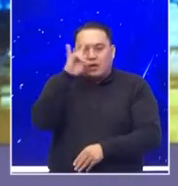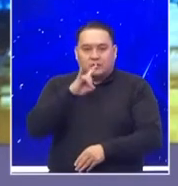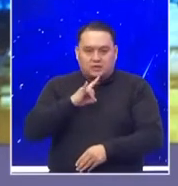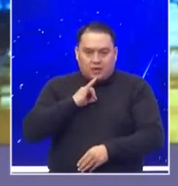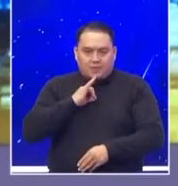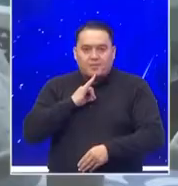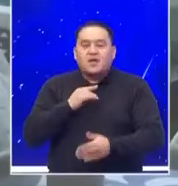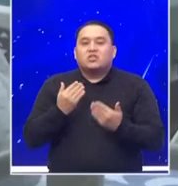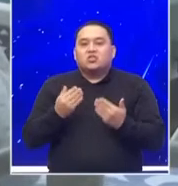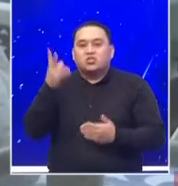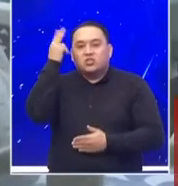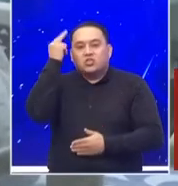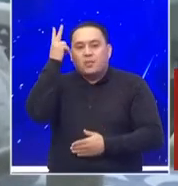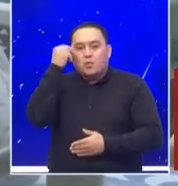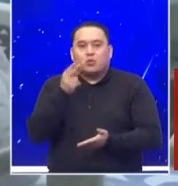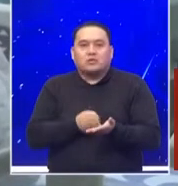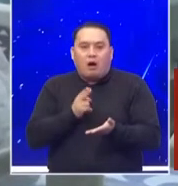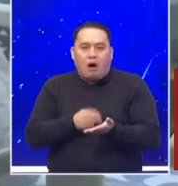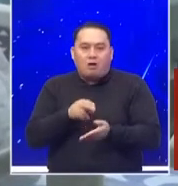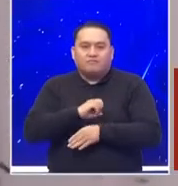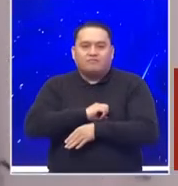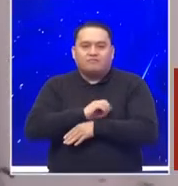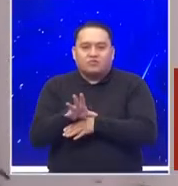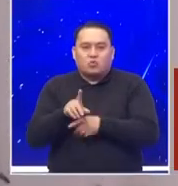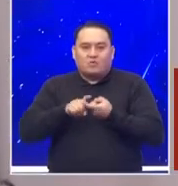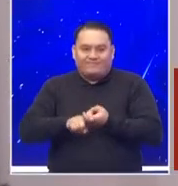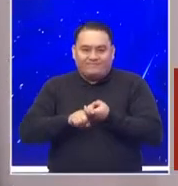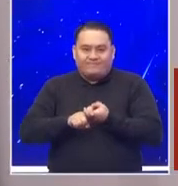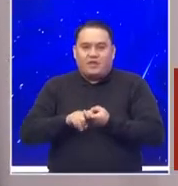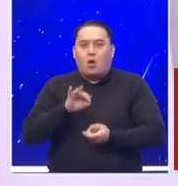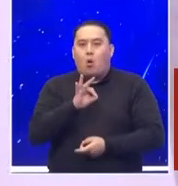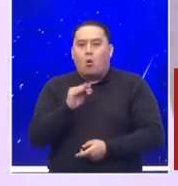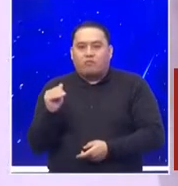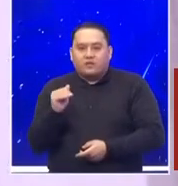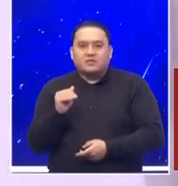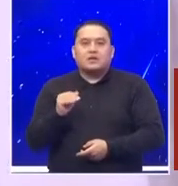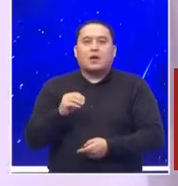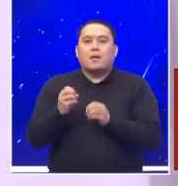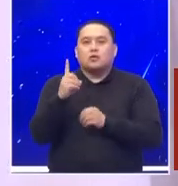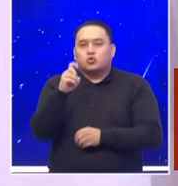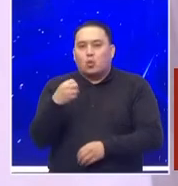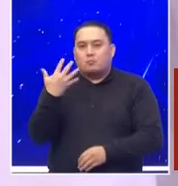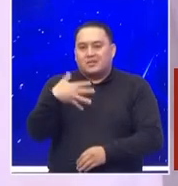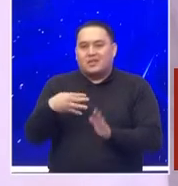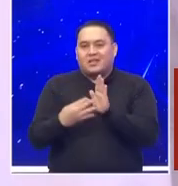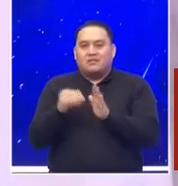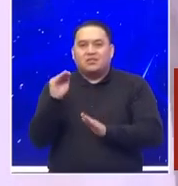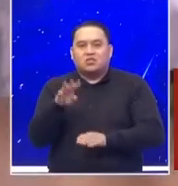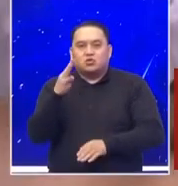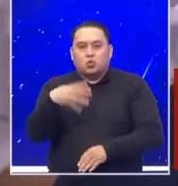казахстана число лабораторно подтвержденных случаев к вид 19 в стране по официальным данным составила 159